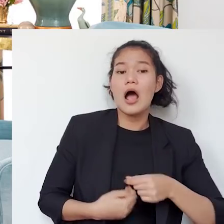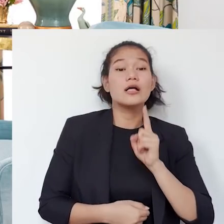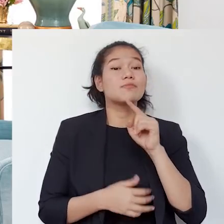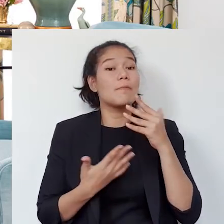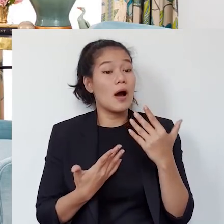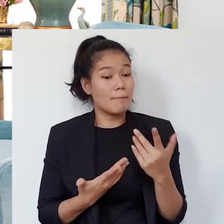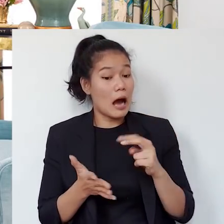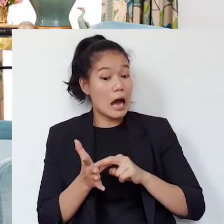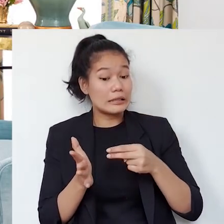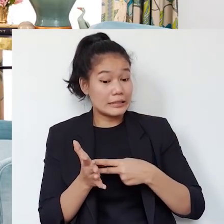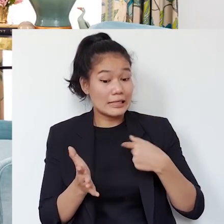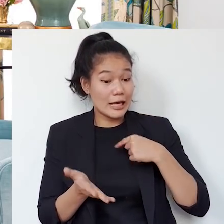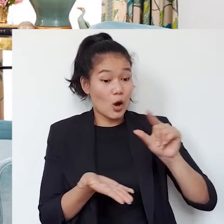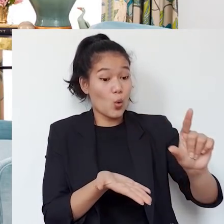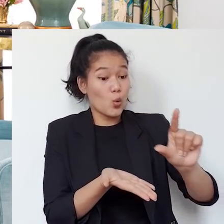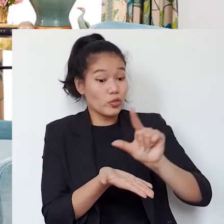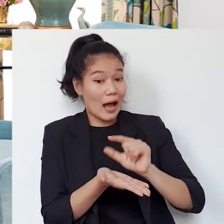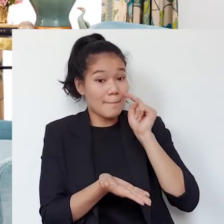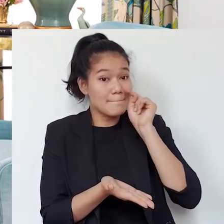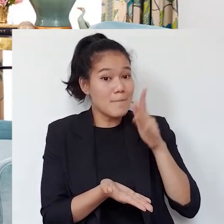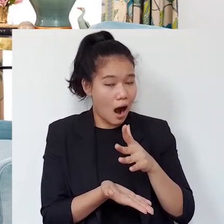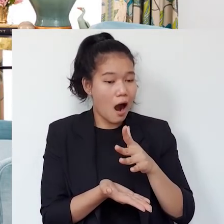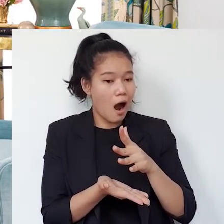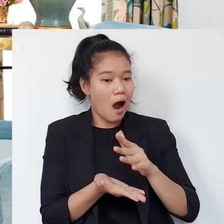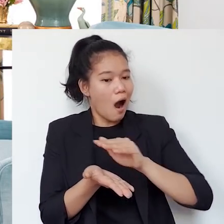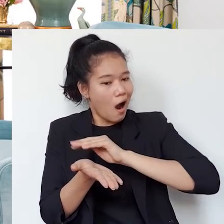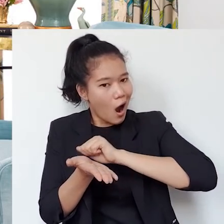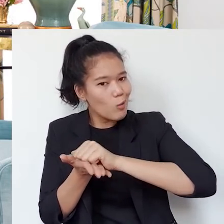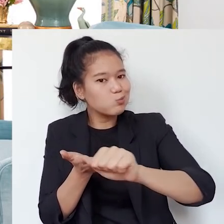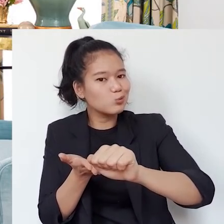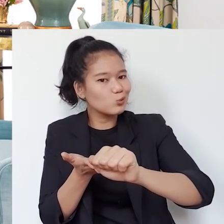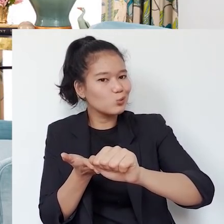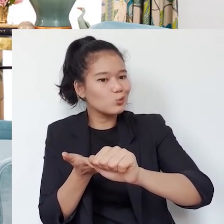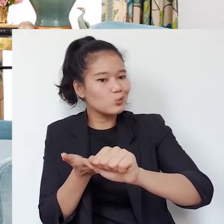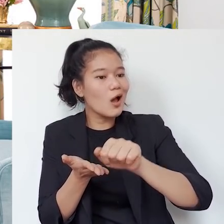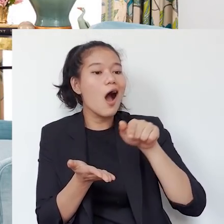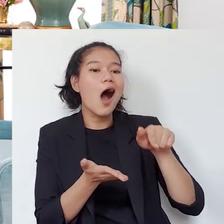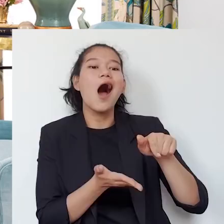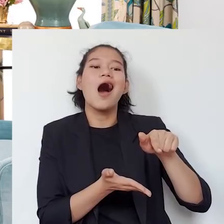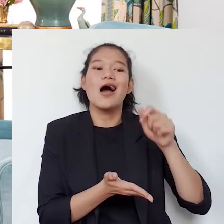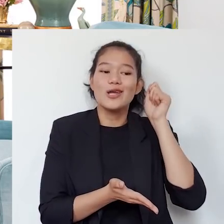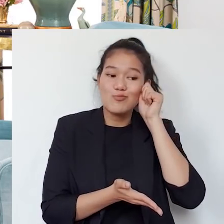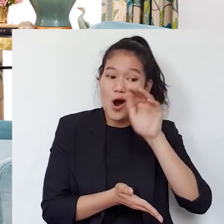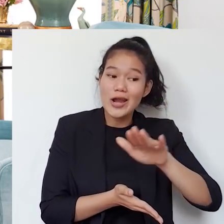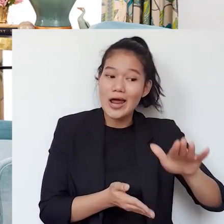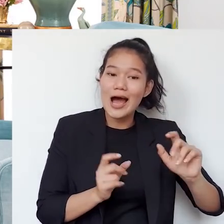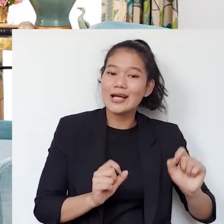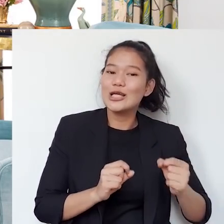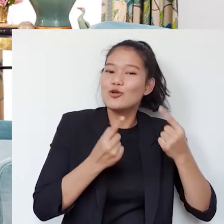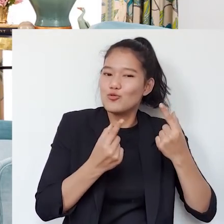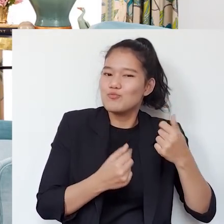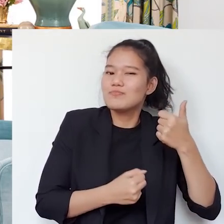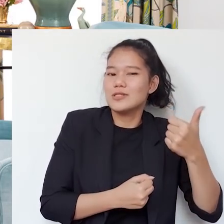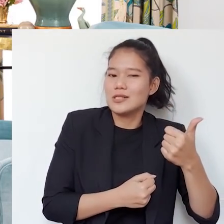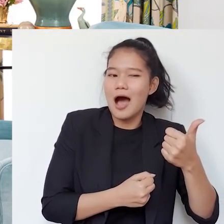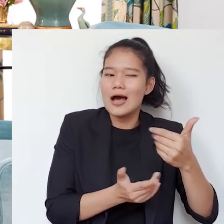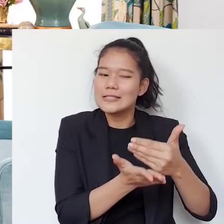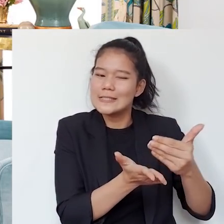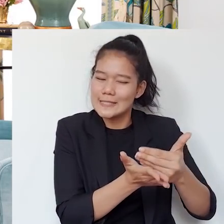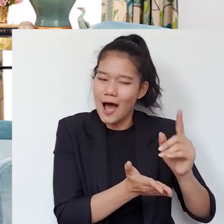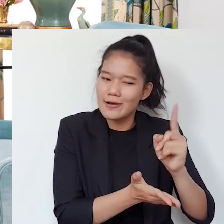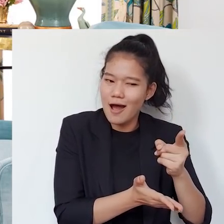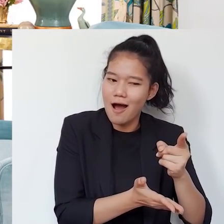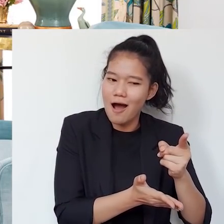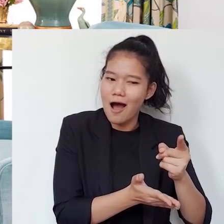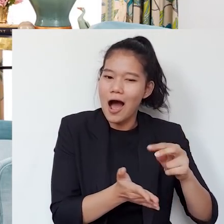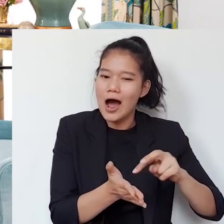Karena berarti utang saya di bank akan diputihkan. Dan kemudian mereka akan hidup dari sisa-sisa apa yang ada